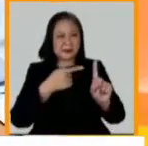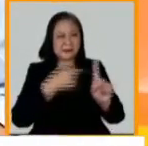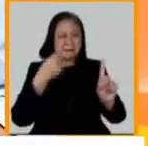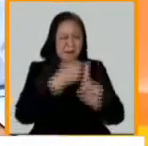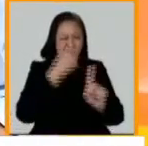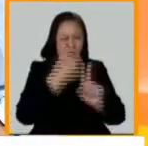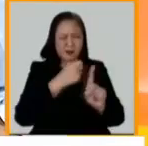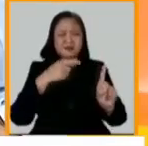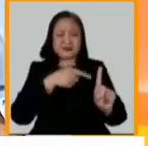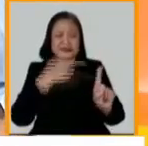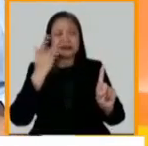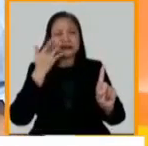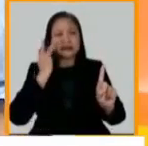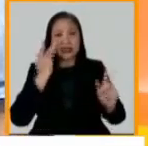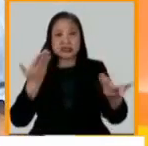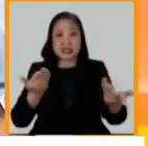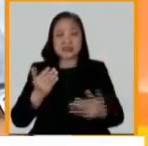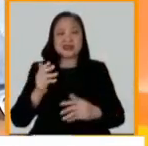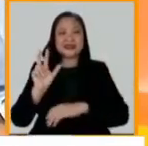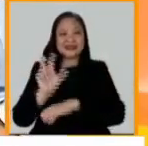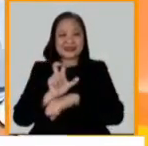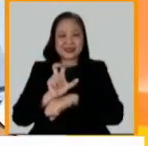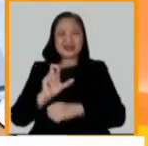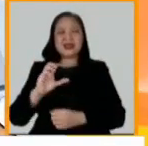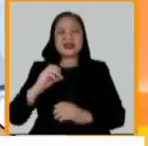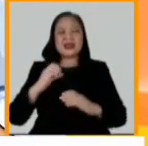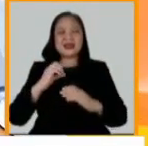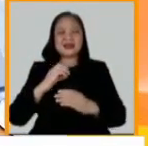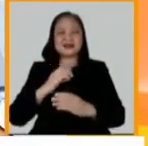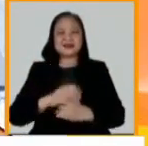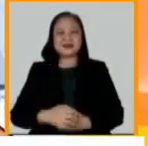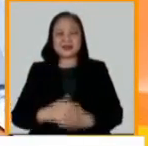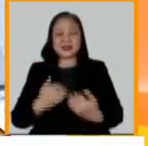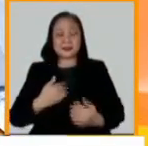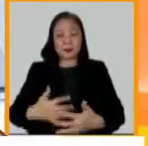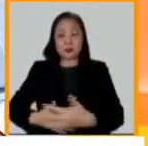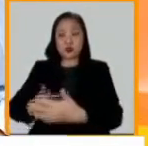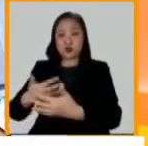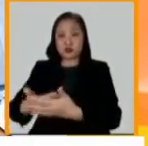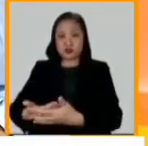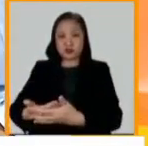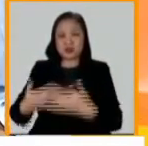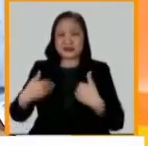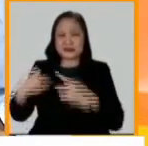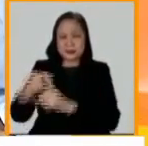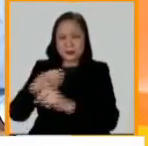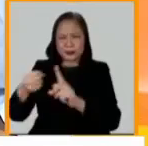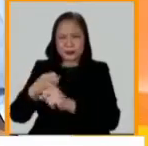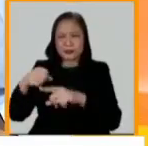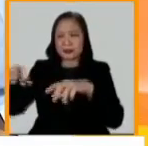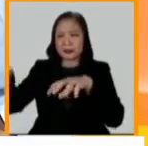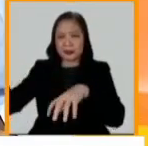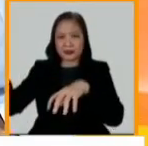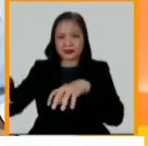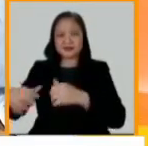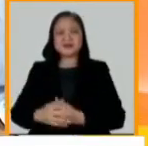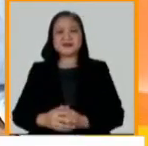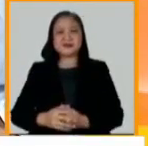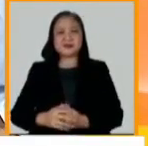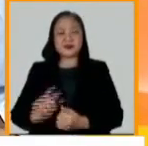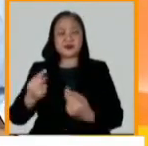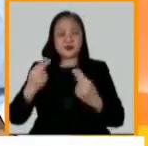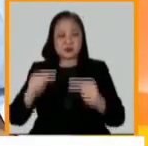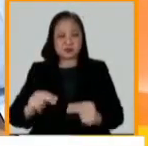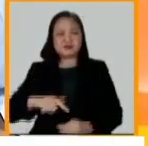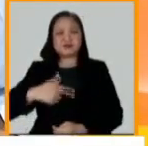Sur habang isang buntis at isang taong gulang na bata ang sinakta naman ng kanilang kapitbahay. May unang balita si Veblen Reynes